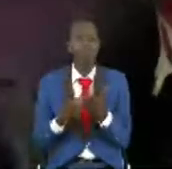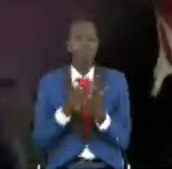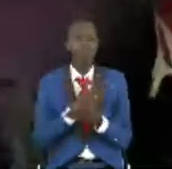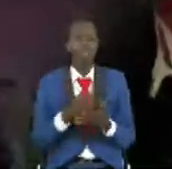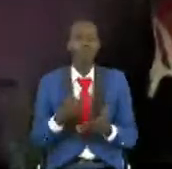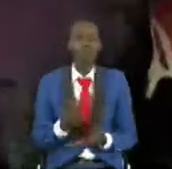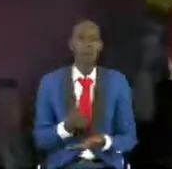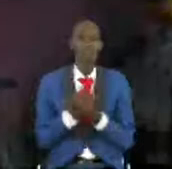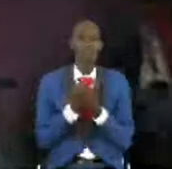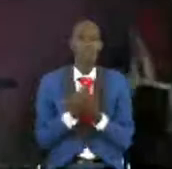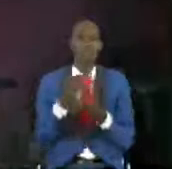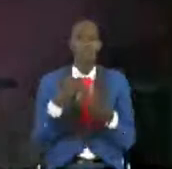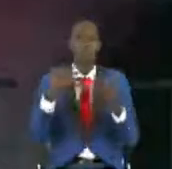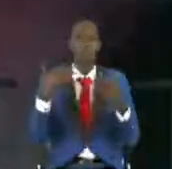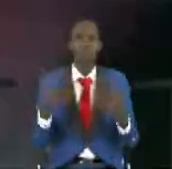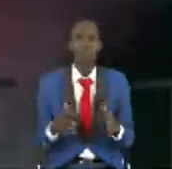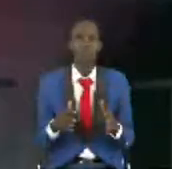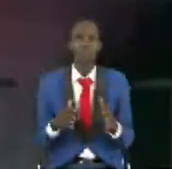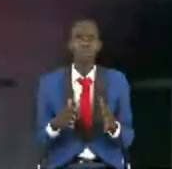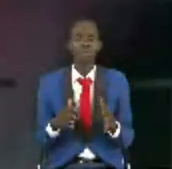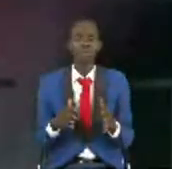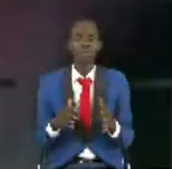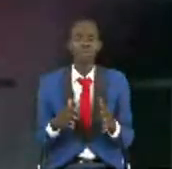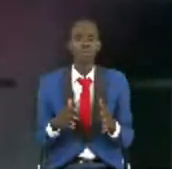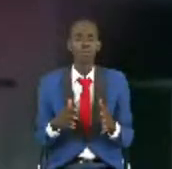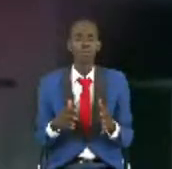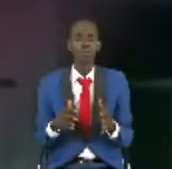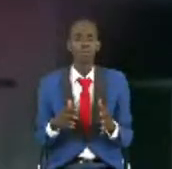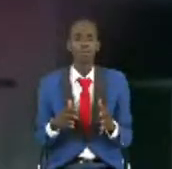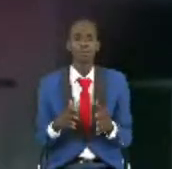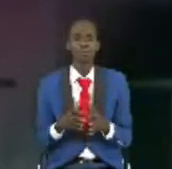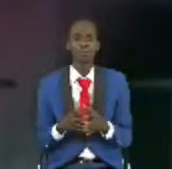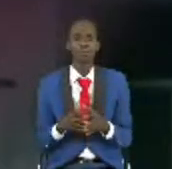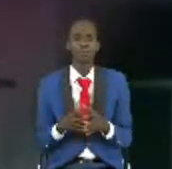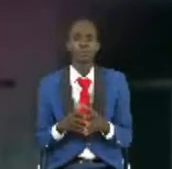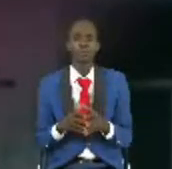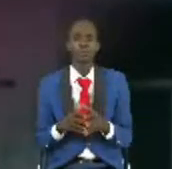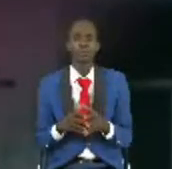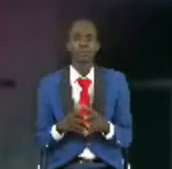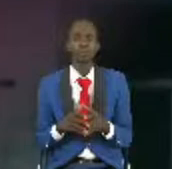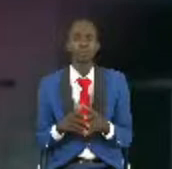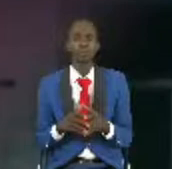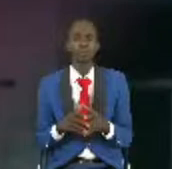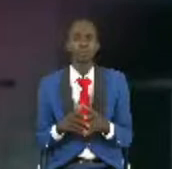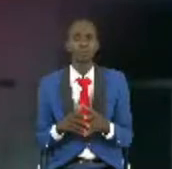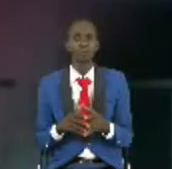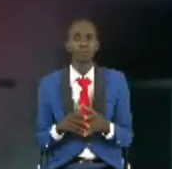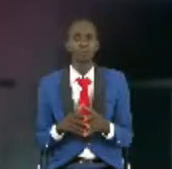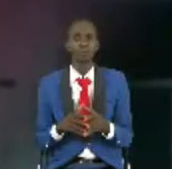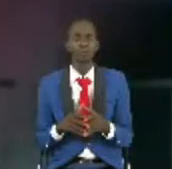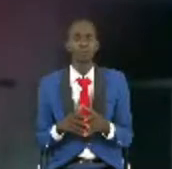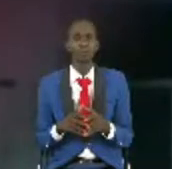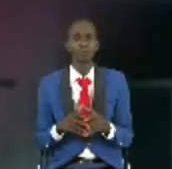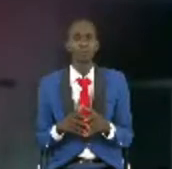à supplier, à invoquer le Seigneur, à te préparer pour recevoir la prière de l'homme de